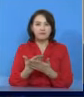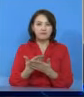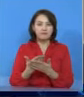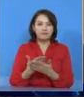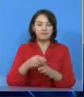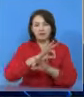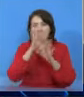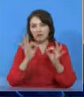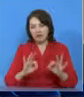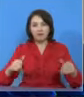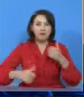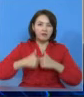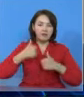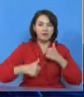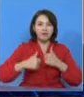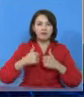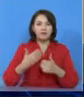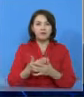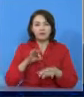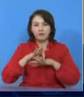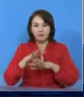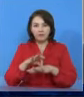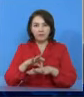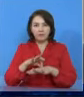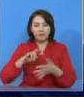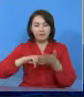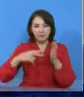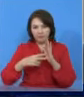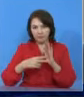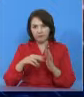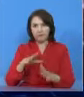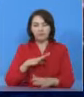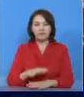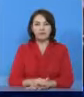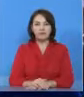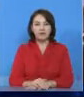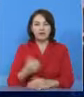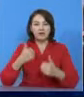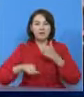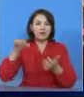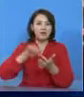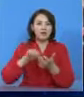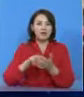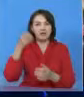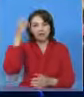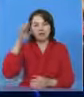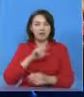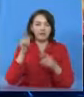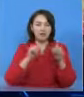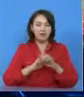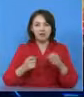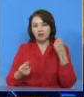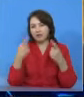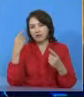ән байқауын, конкурс өткізуді жоспарлаған болатынбыз. Байқау қатысушылары ақын шығармаларын нақышына